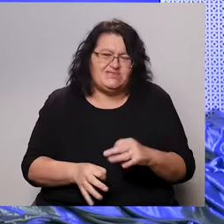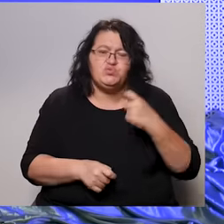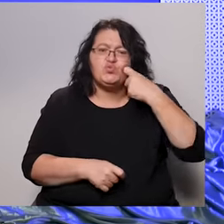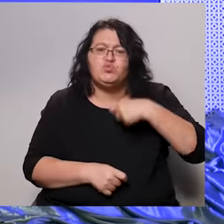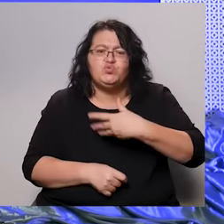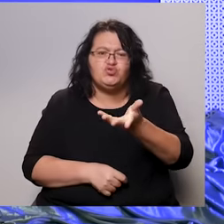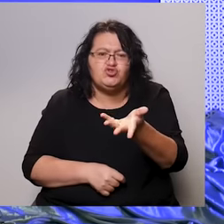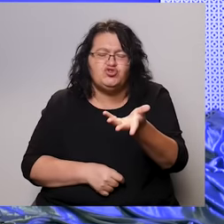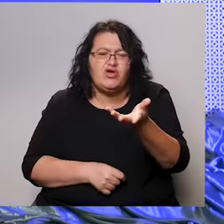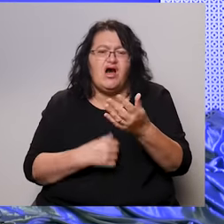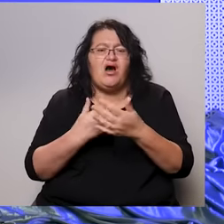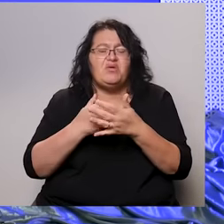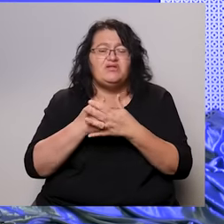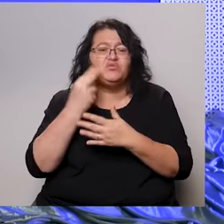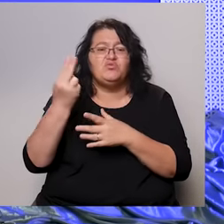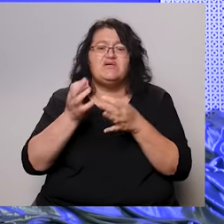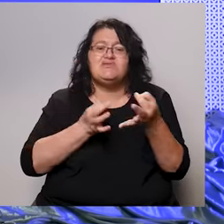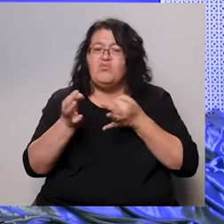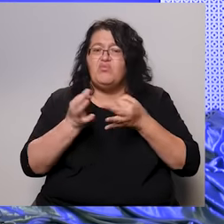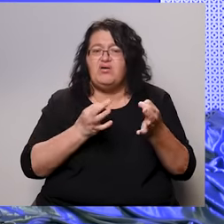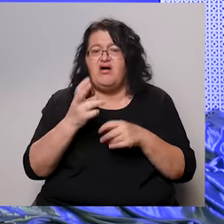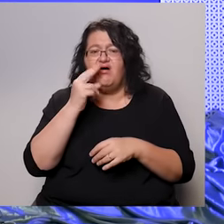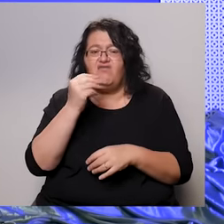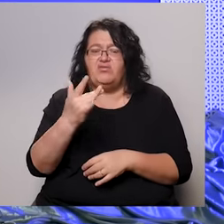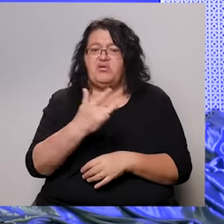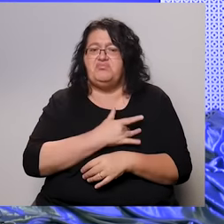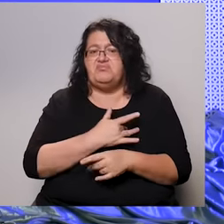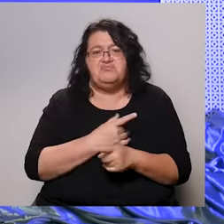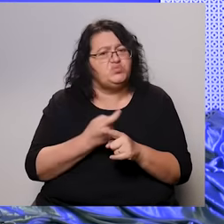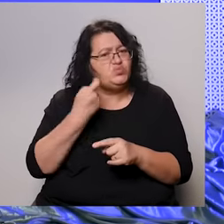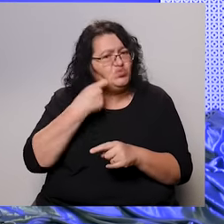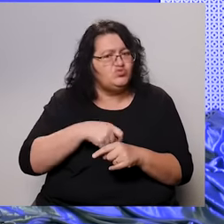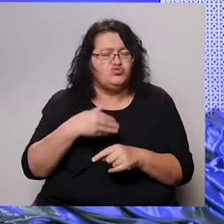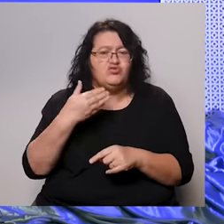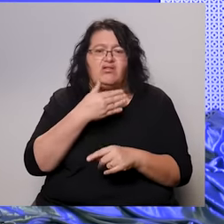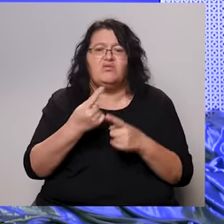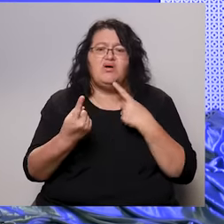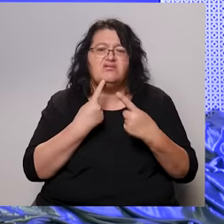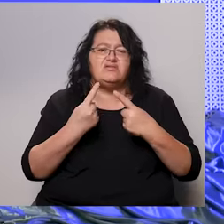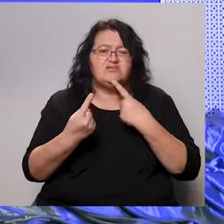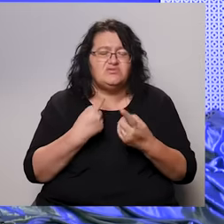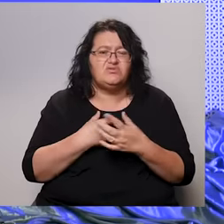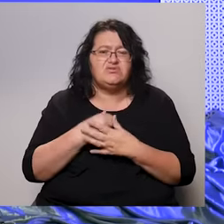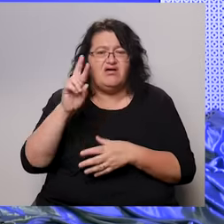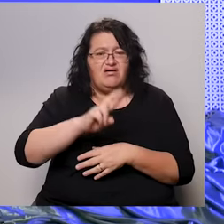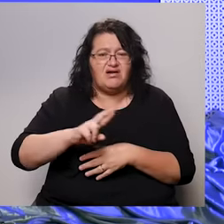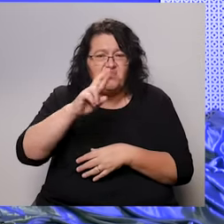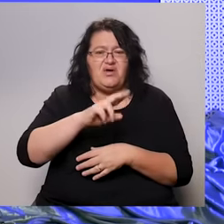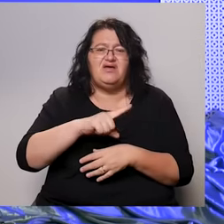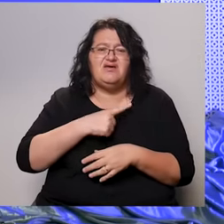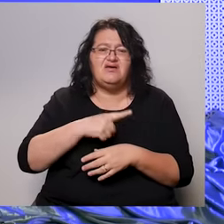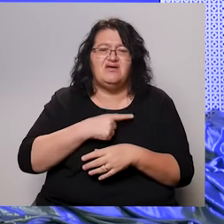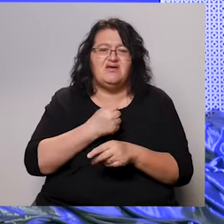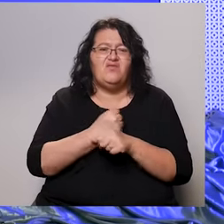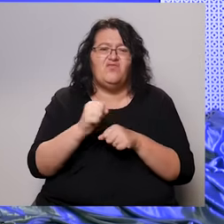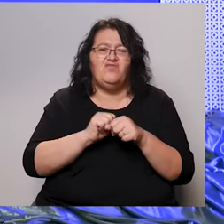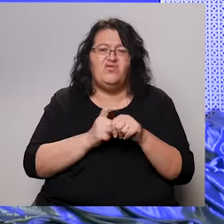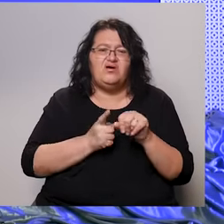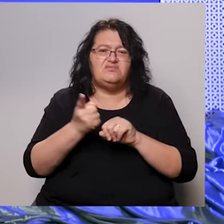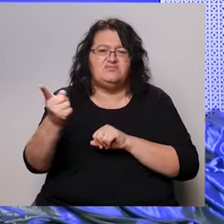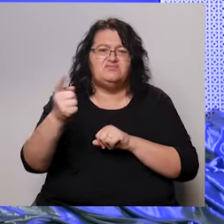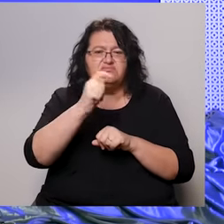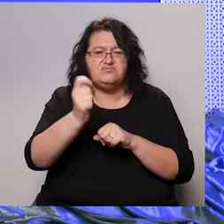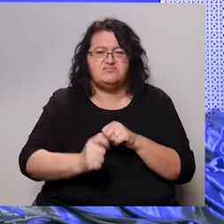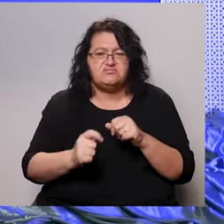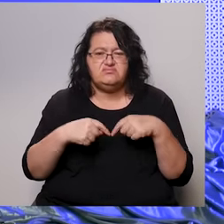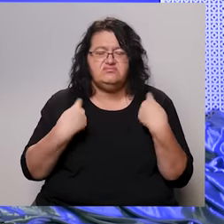care urma să-i prorocească soției mele, nu știa subiectul. Deci era și, repet, eram și foarte îndepărtați de țara